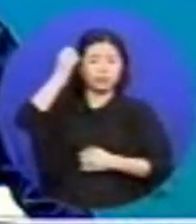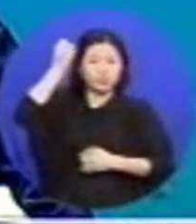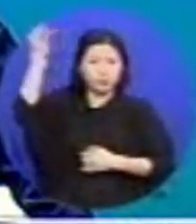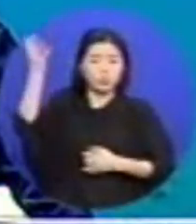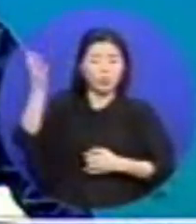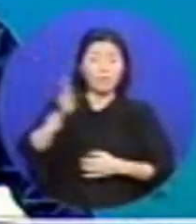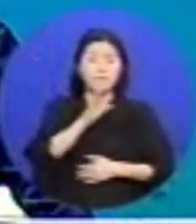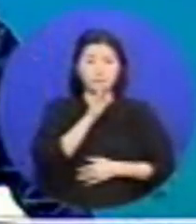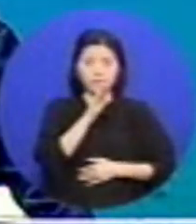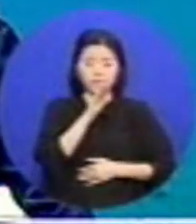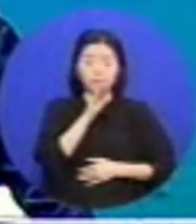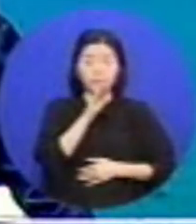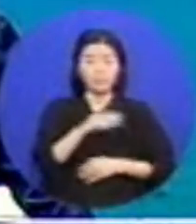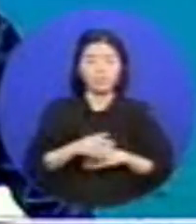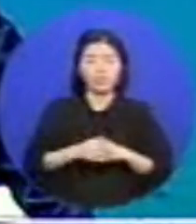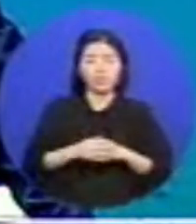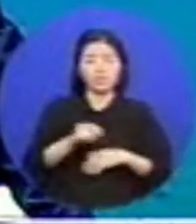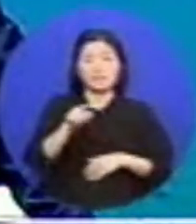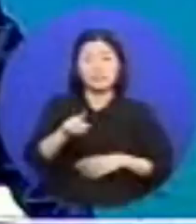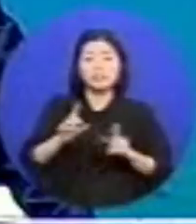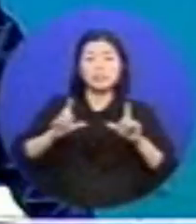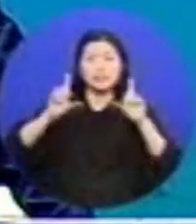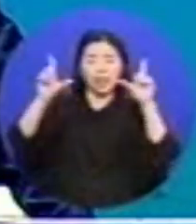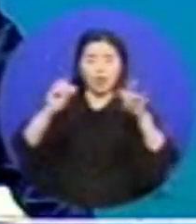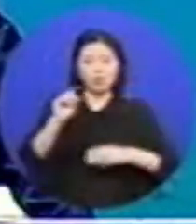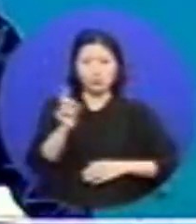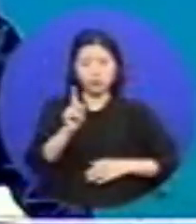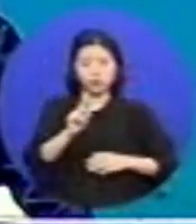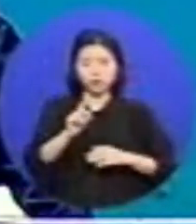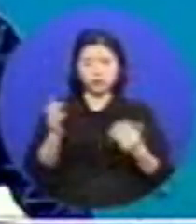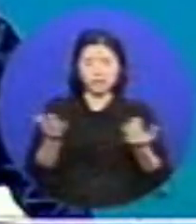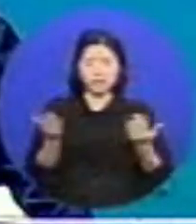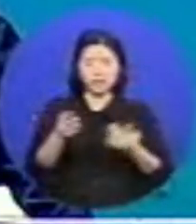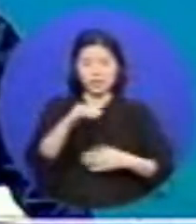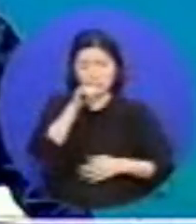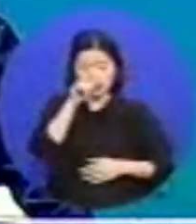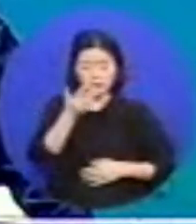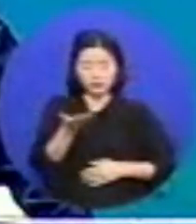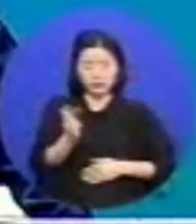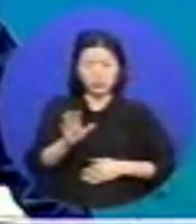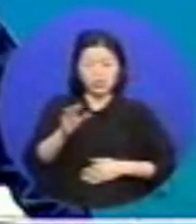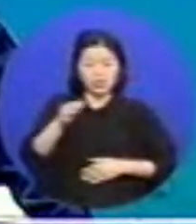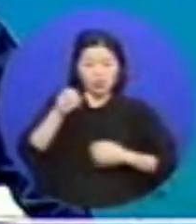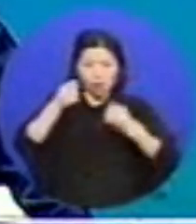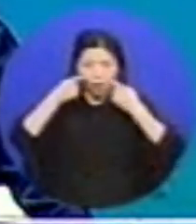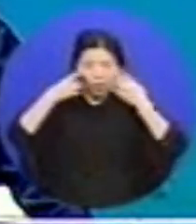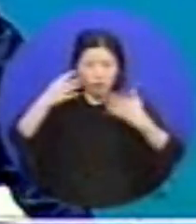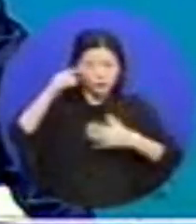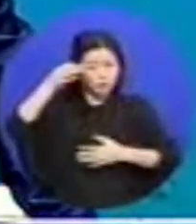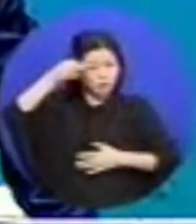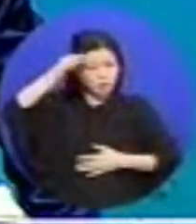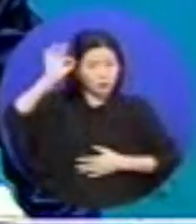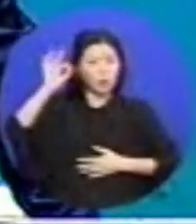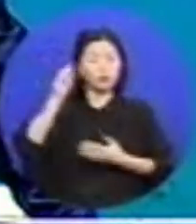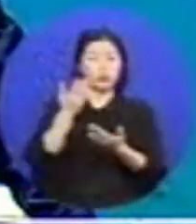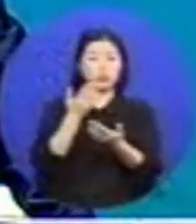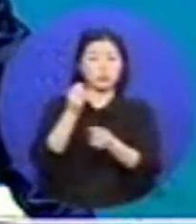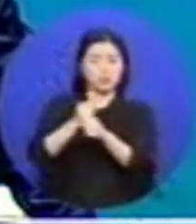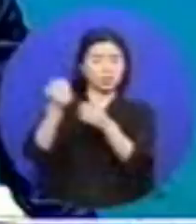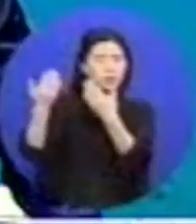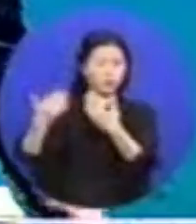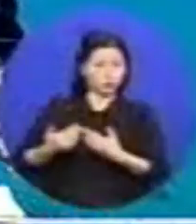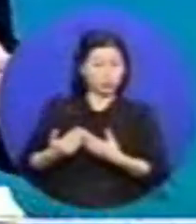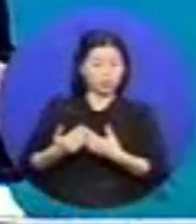지내게 되는 거죠. 근데 그날 무슨 일이 있었는지를 또렷하게 생각나게 해주셨어요. 어릴